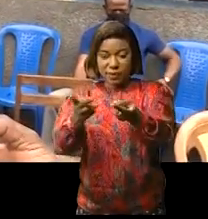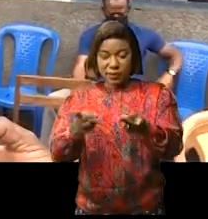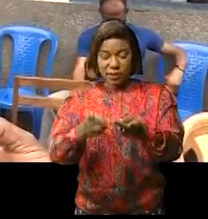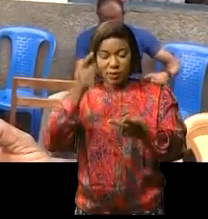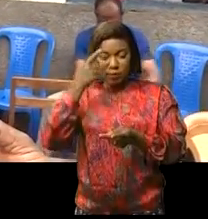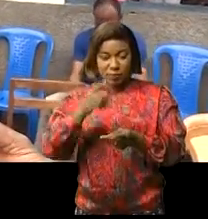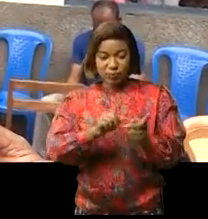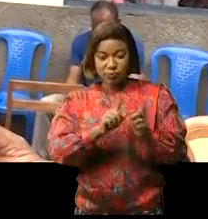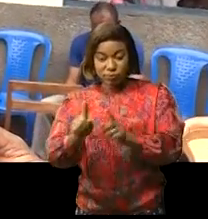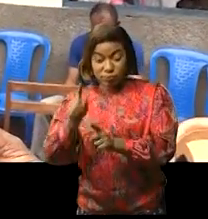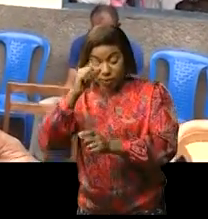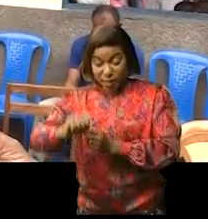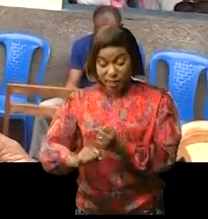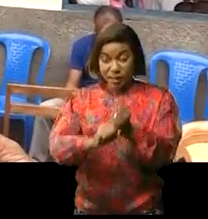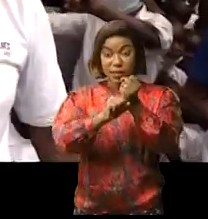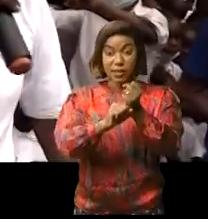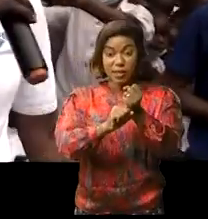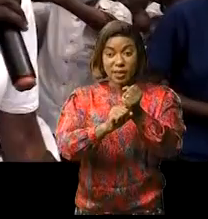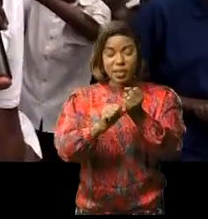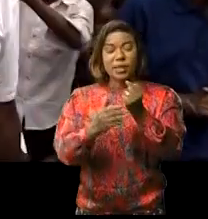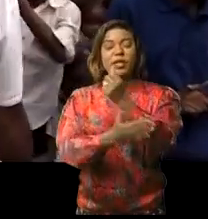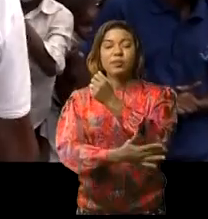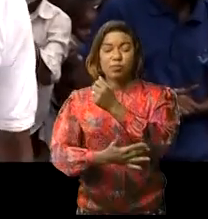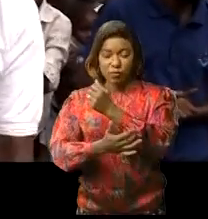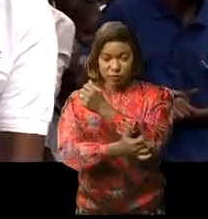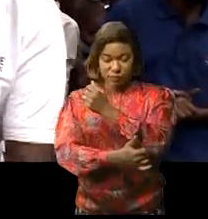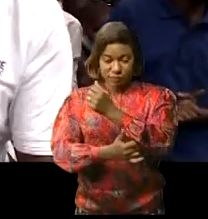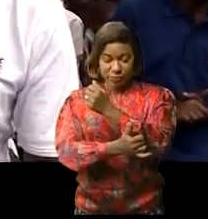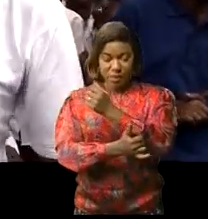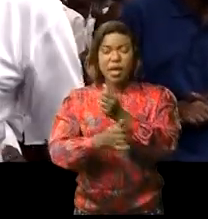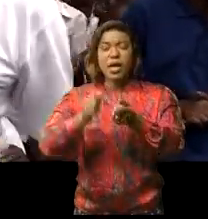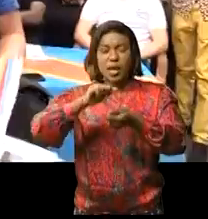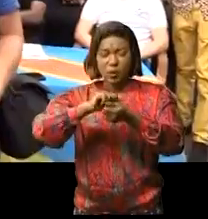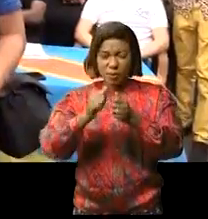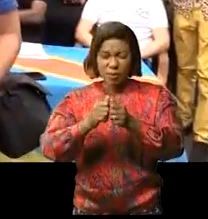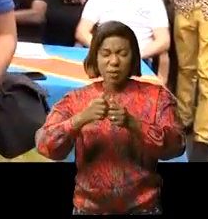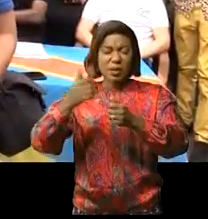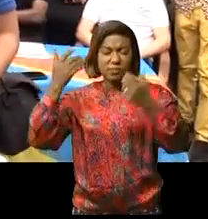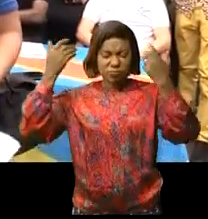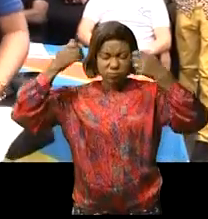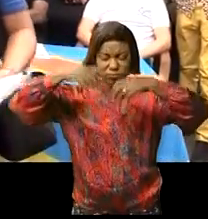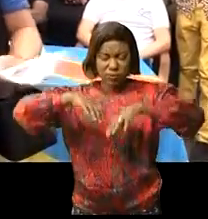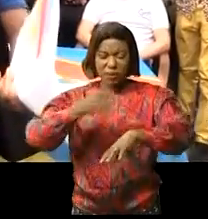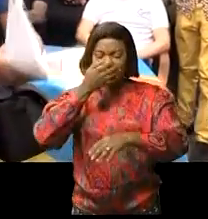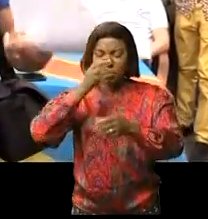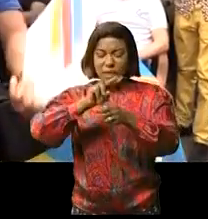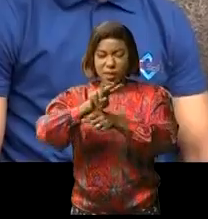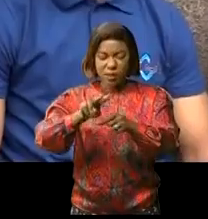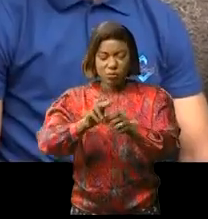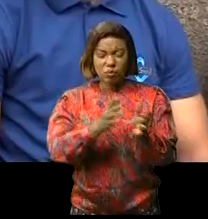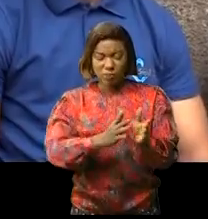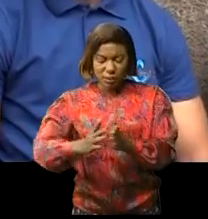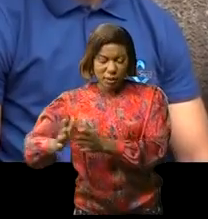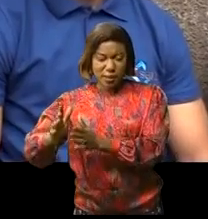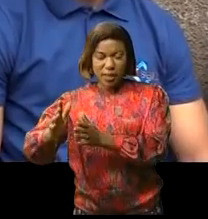pouvoir venir en aide aux nécessiteux. La crise sanitaire due à la COVID-19 laisse peu de temps aux parents pour préparer la